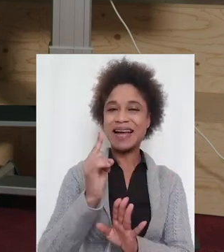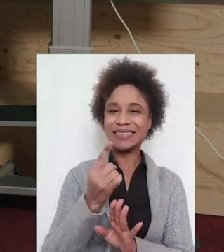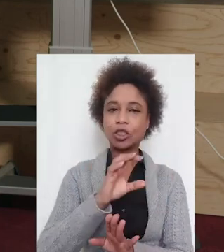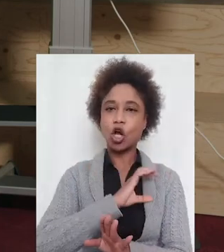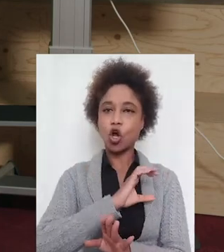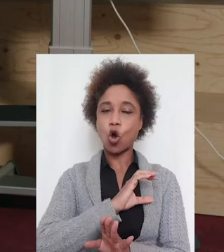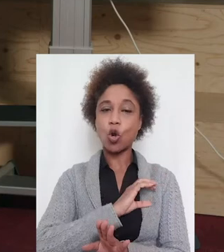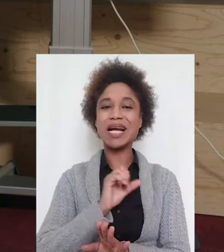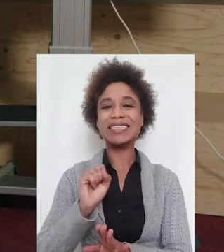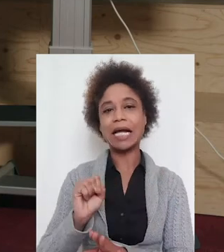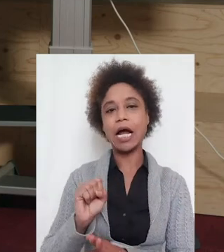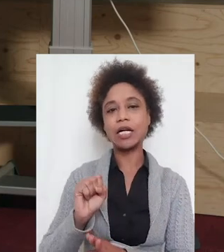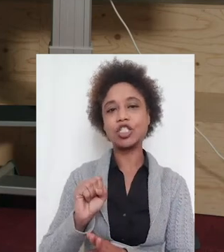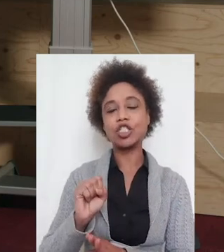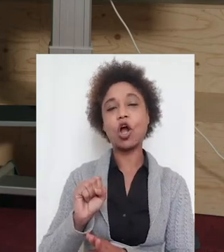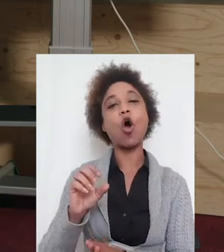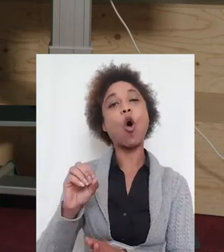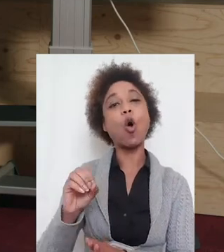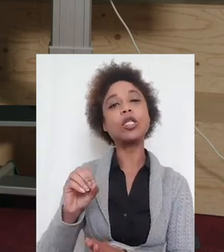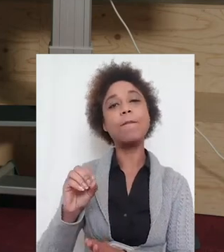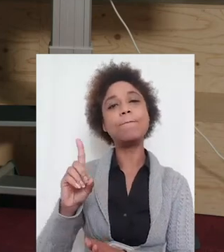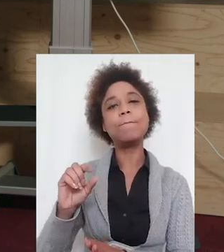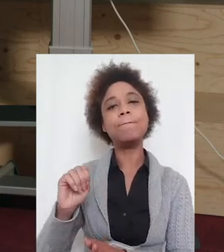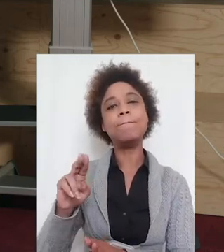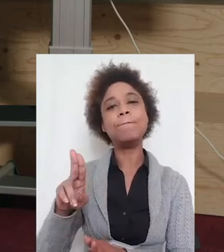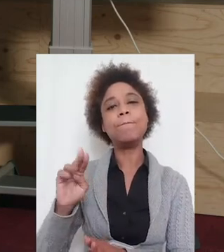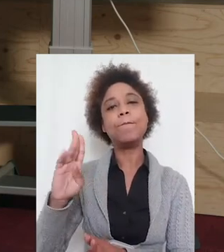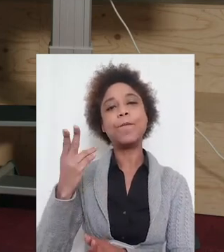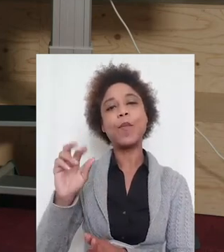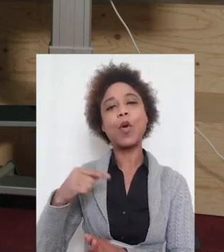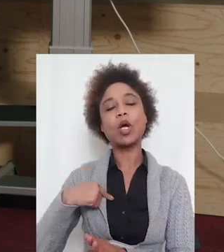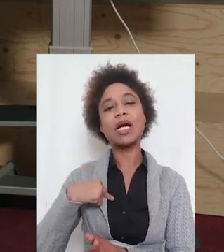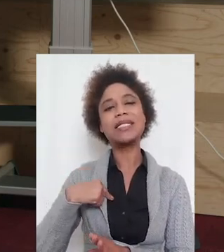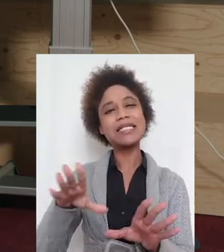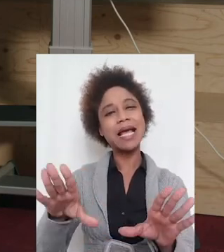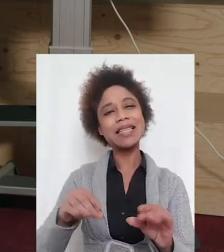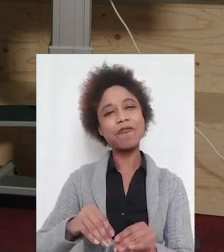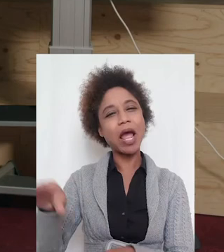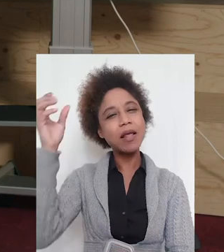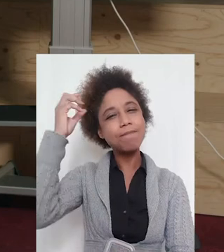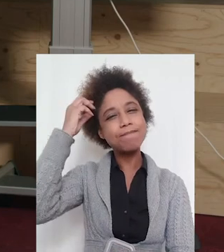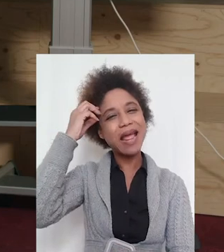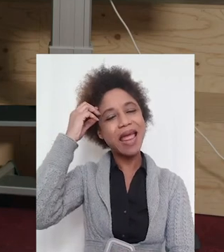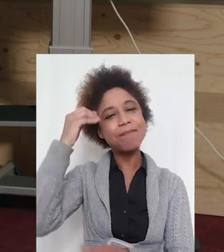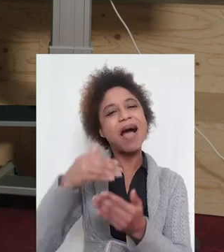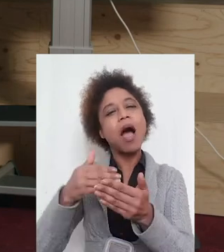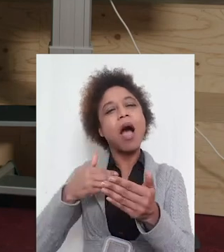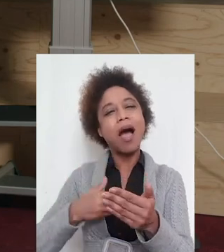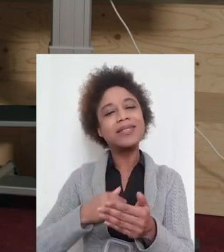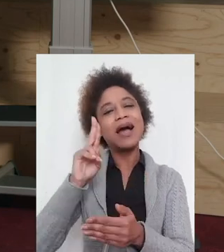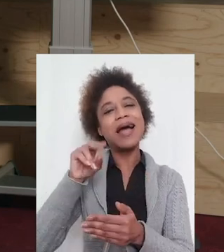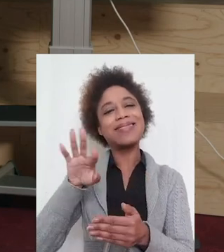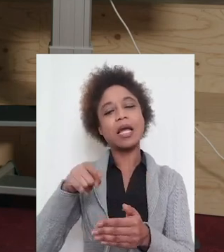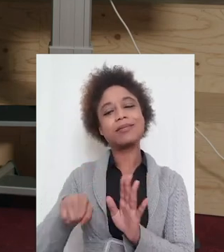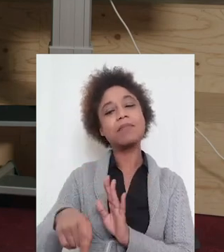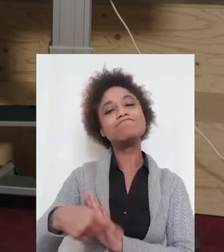collega Saartje Oldenburg, de initiatiefnemer van en het brein achter HNT Onbeperkt. Zij vertelt iets meer